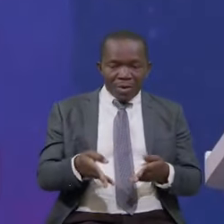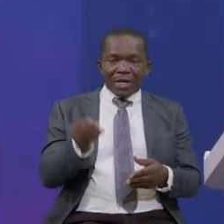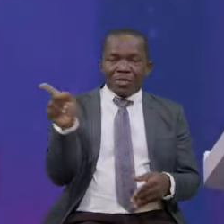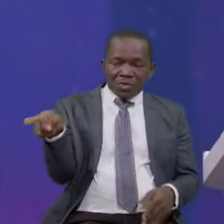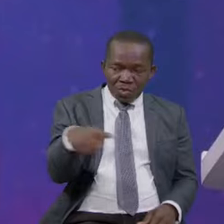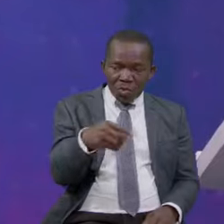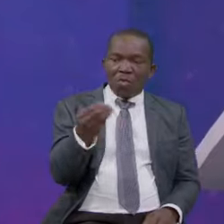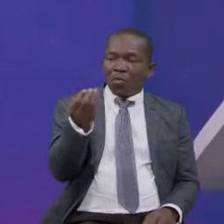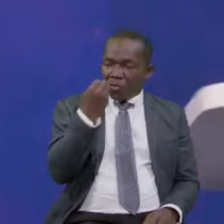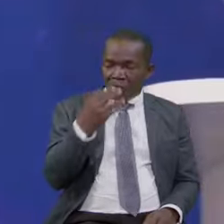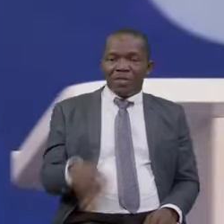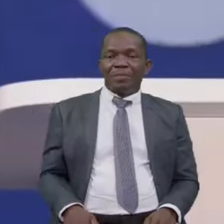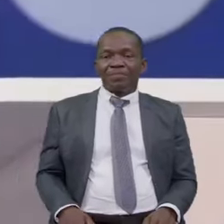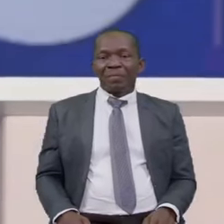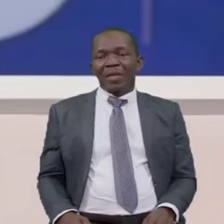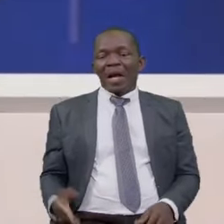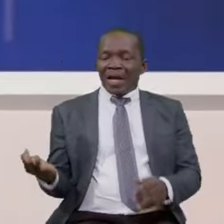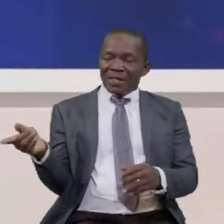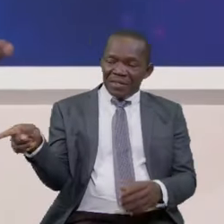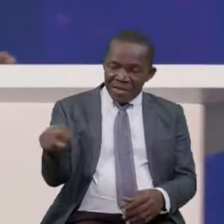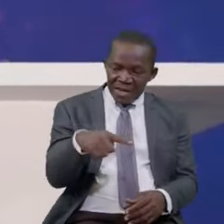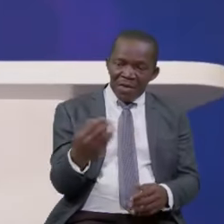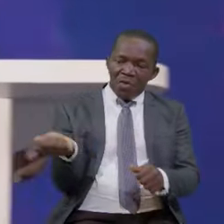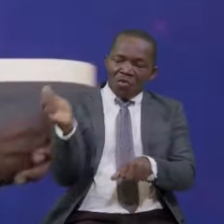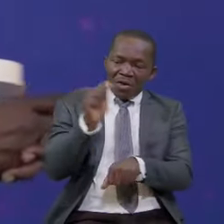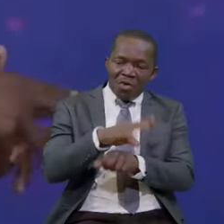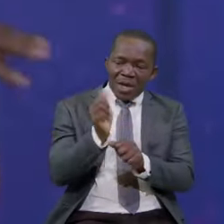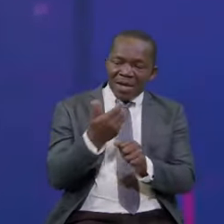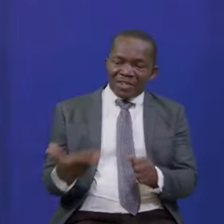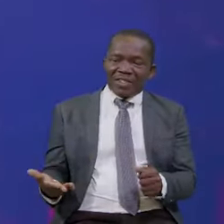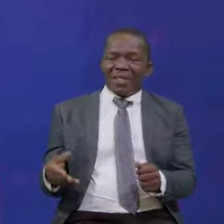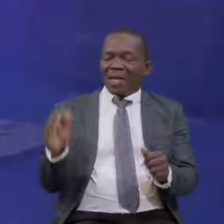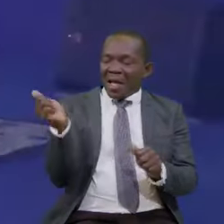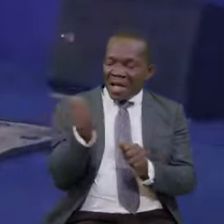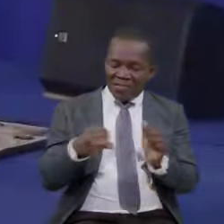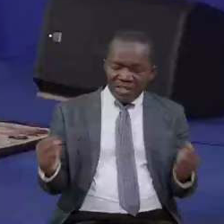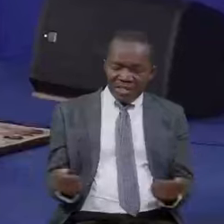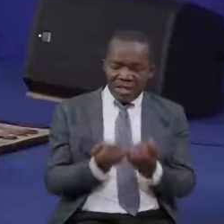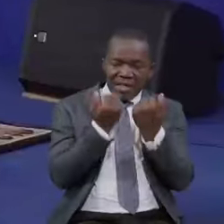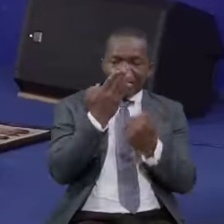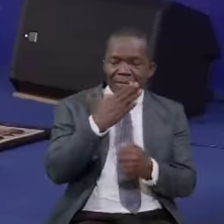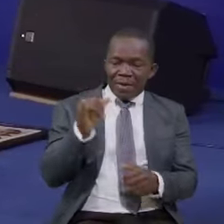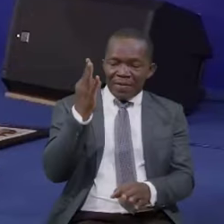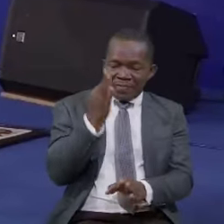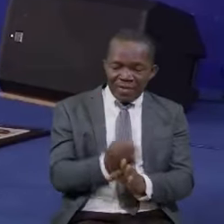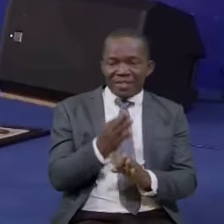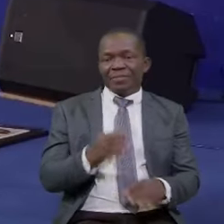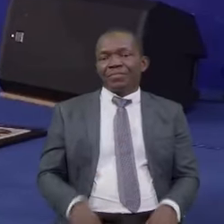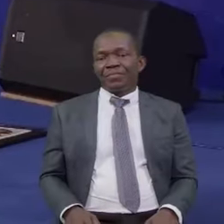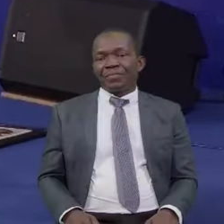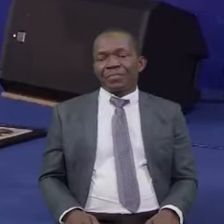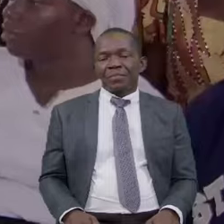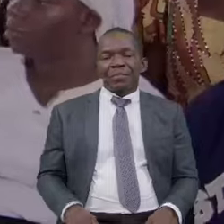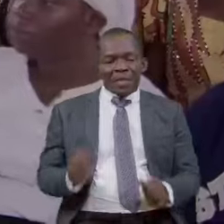encore ils ont vaincu dans chaque chapitre à chaque niveau c'est pas la foi chaque jour de ta